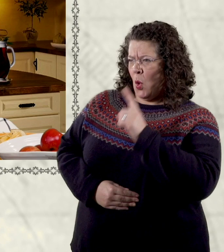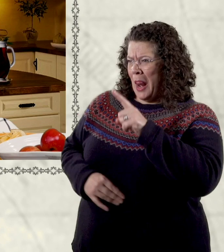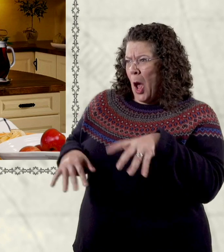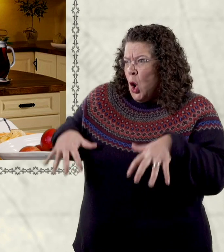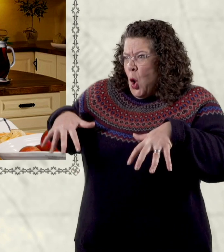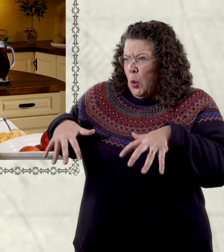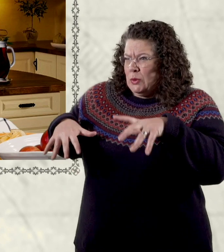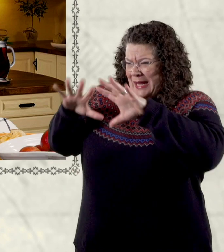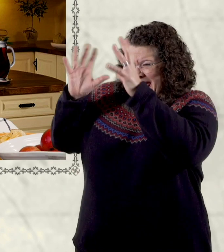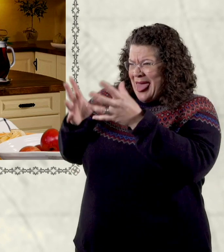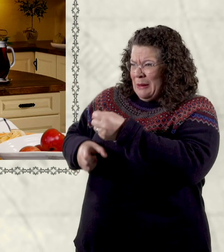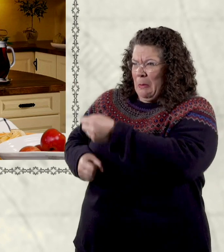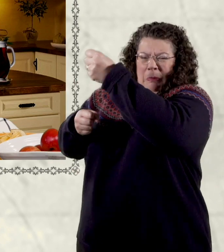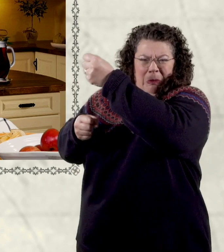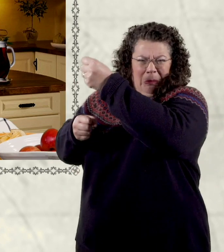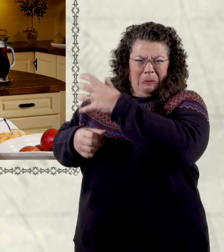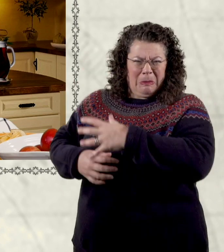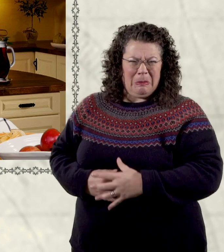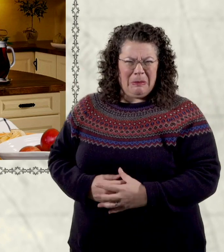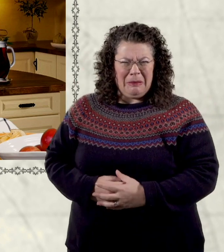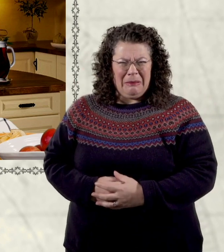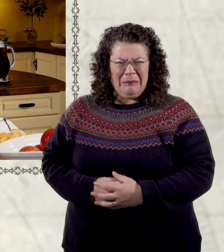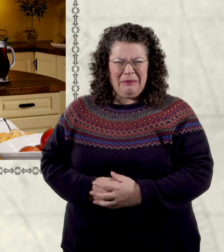Yn edrych fel bwci bo, gewch chi ddim drod co.